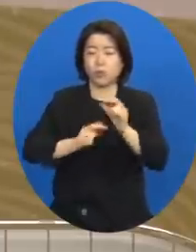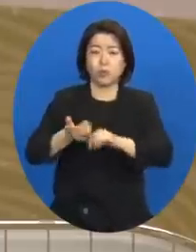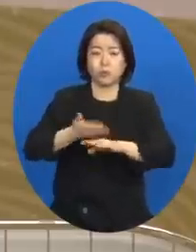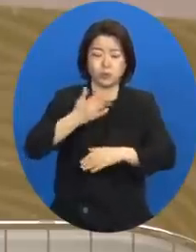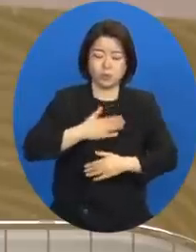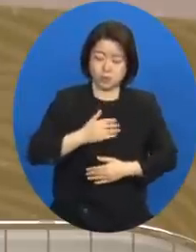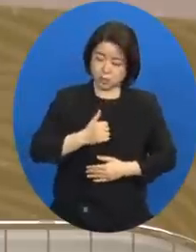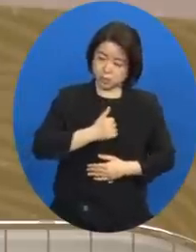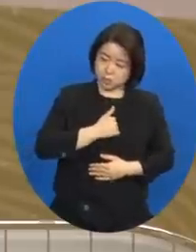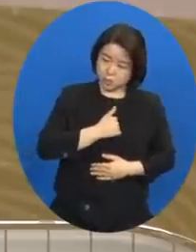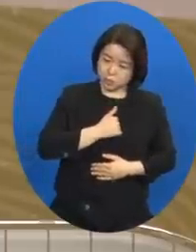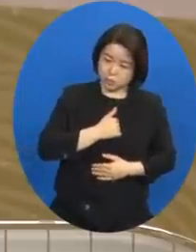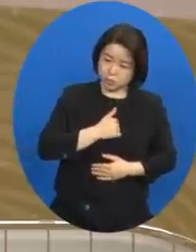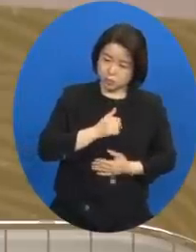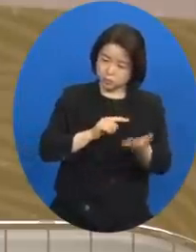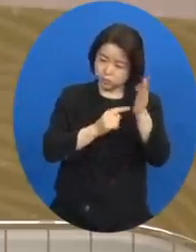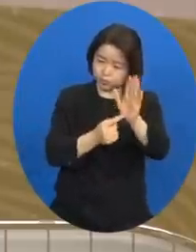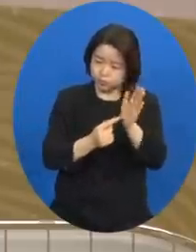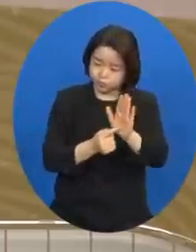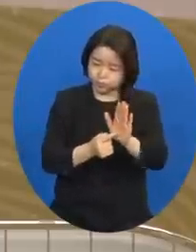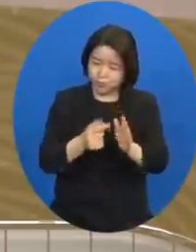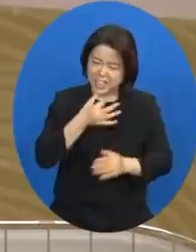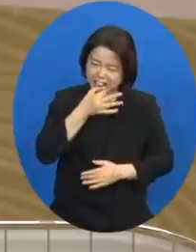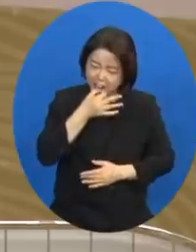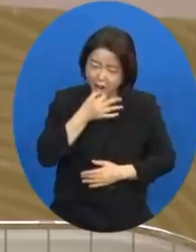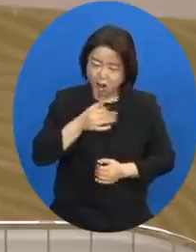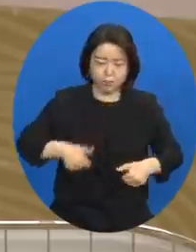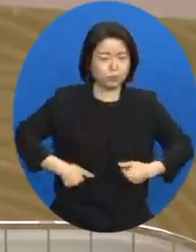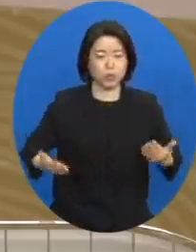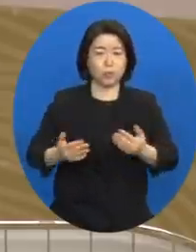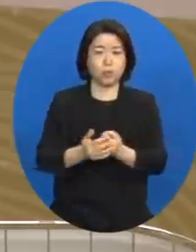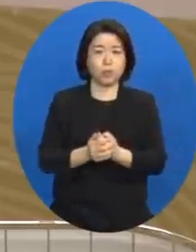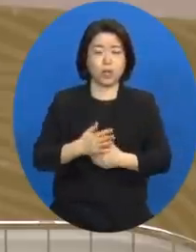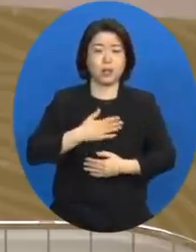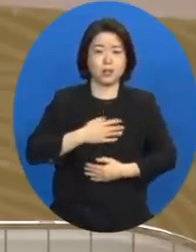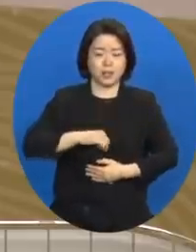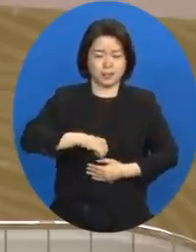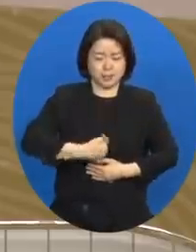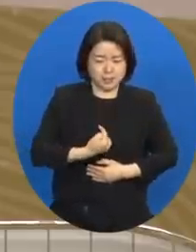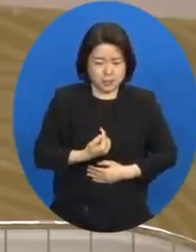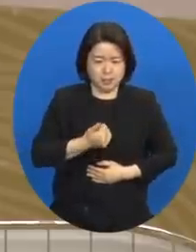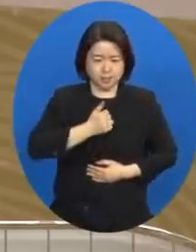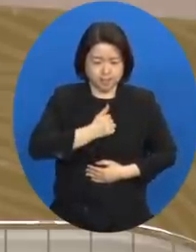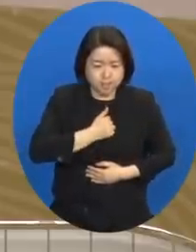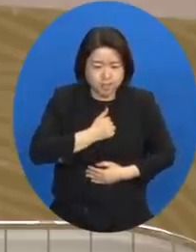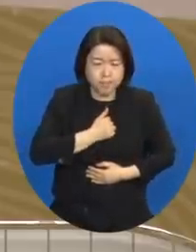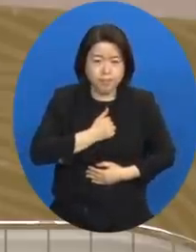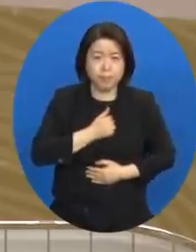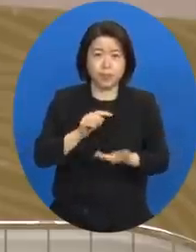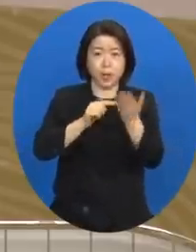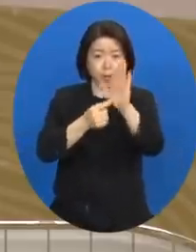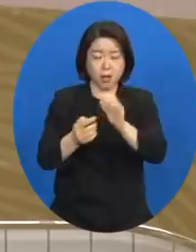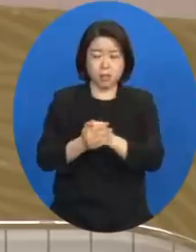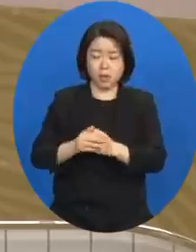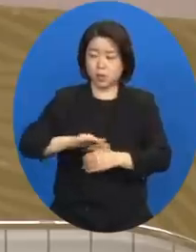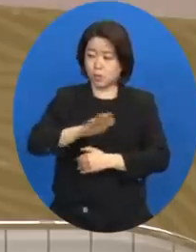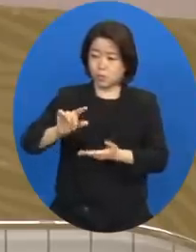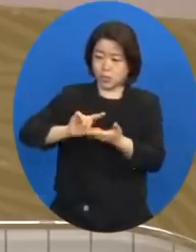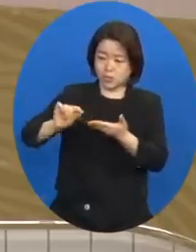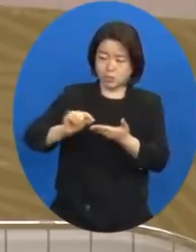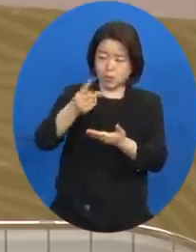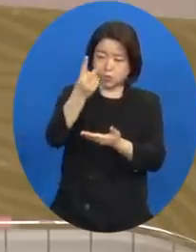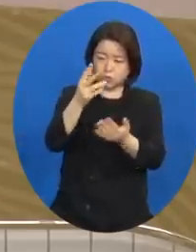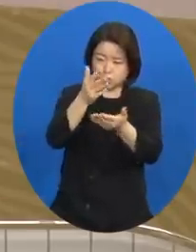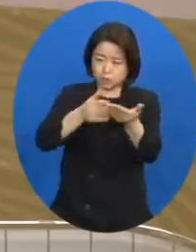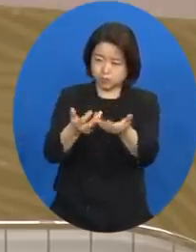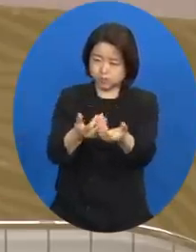내세울 이유가 없잖아. 내가 자꾸 내 자존심 내세우면 결국은 우리 지방은 둘로 쪼개지는데